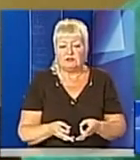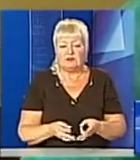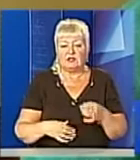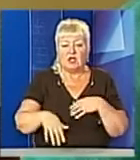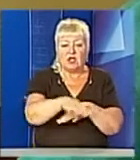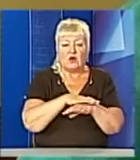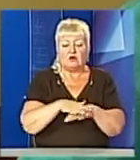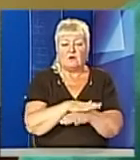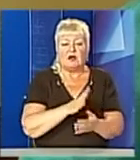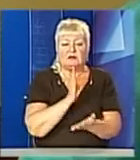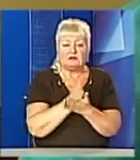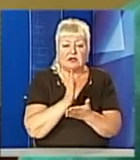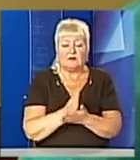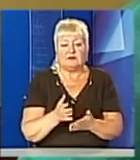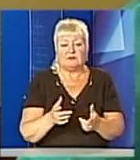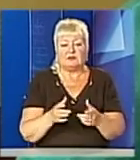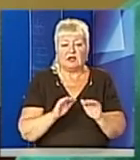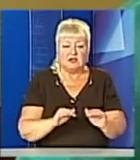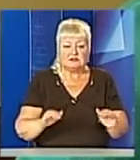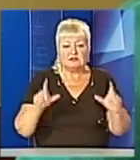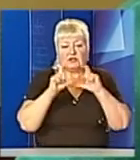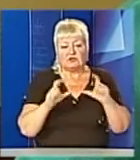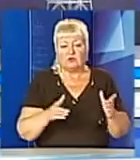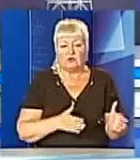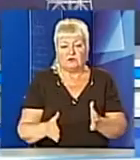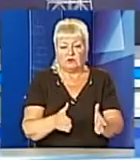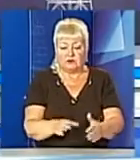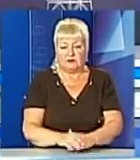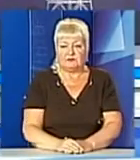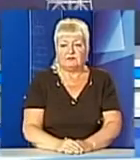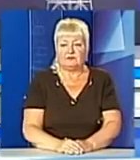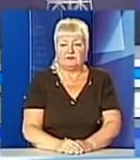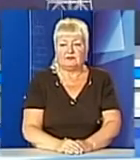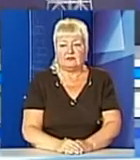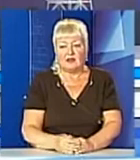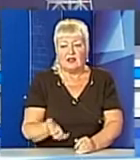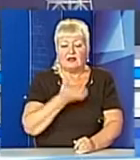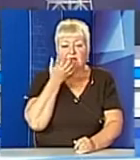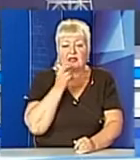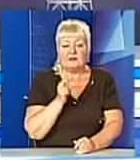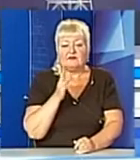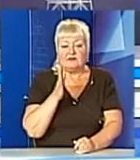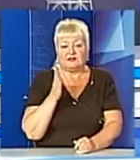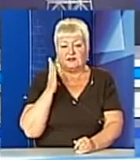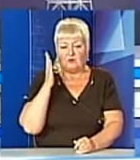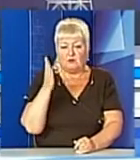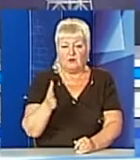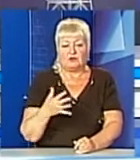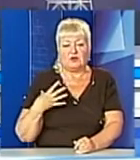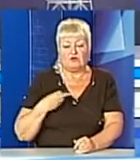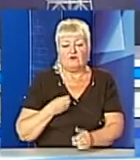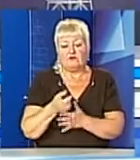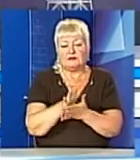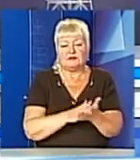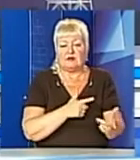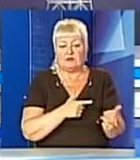громаді напрямки, там чи садки, школи, дороги і так далі. Теплим квартирам бути. У Львові триває підготовка